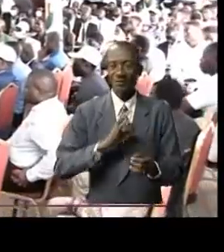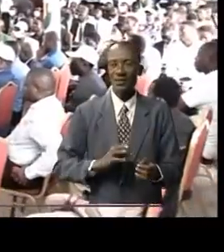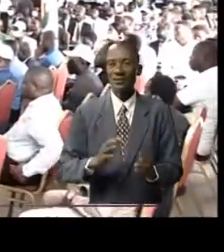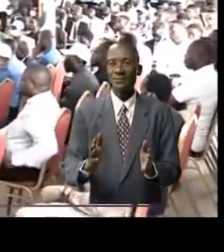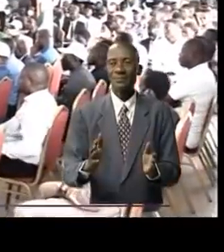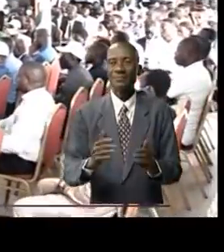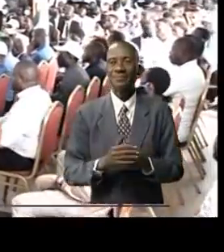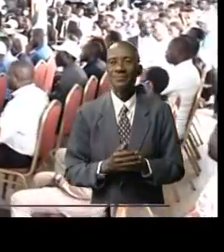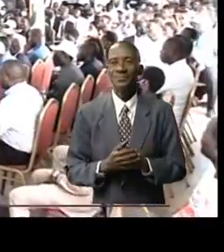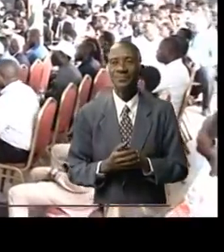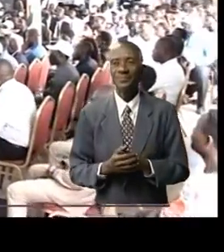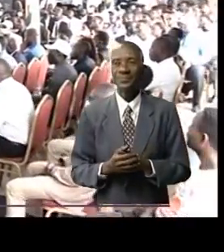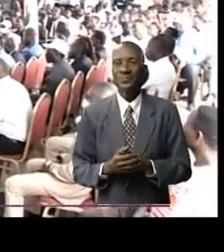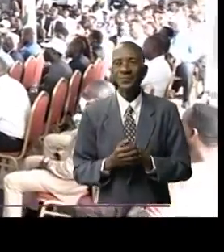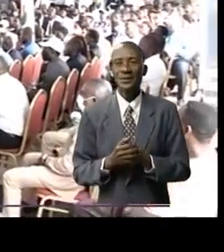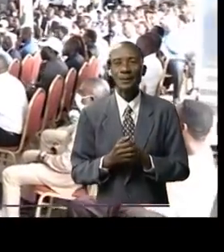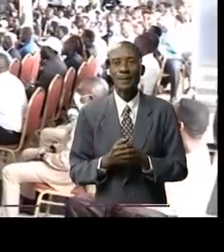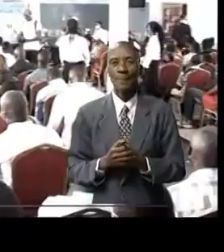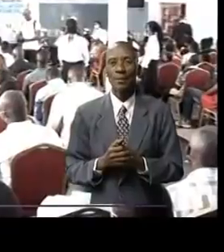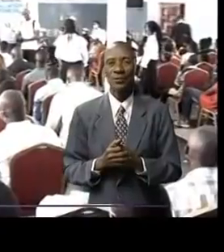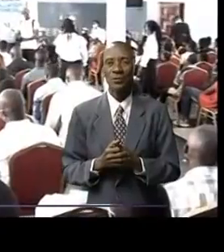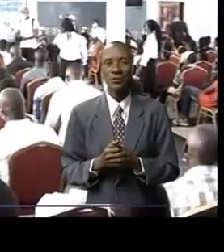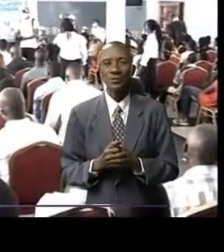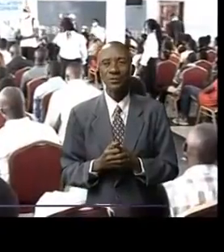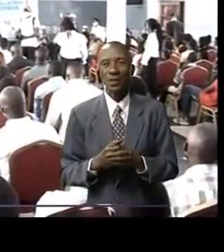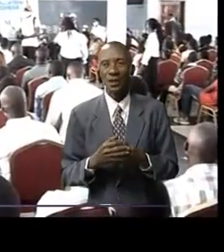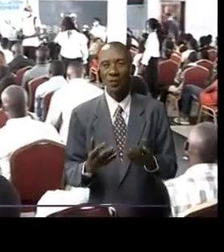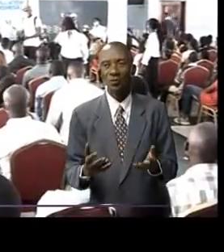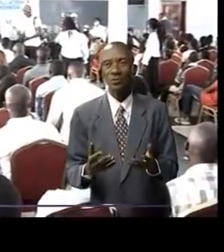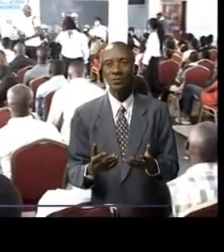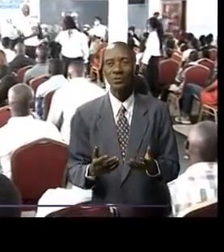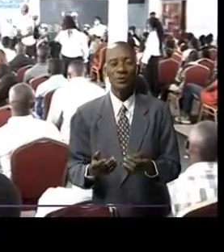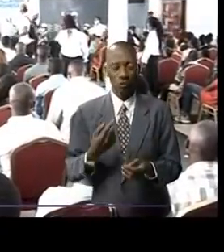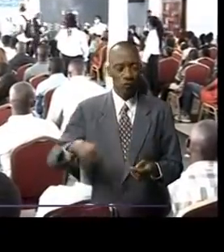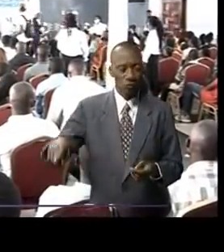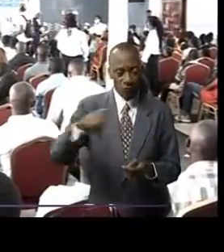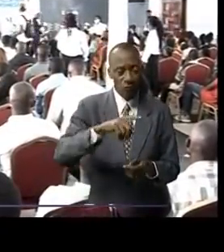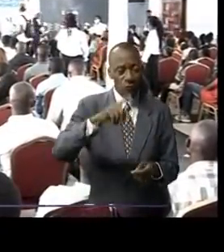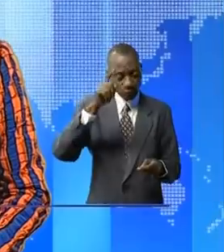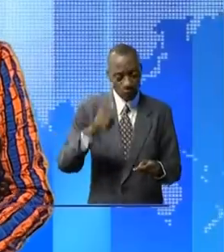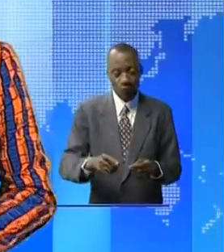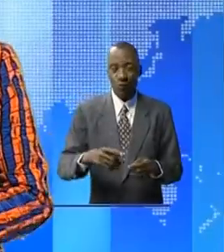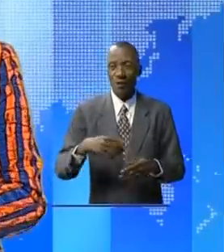Vous devez avoir de l'espoir que le MSR, c'est un grand pas.